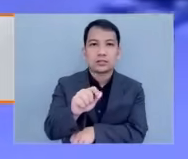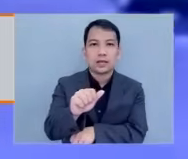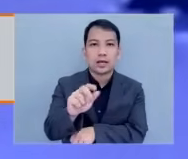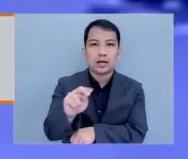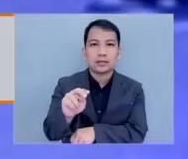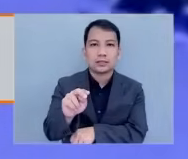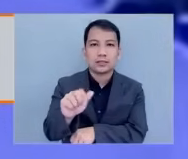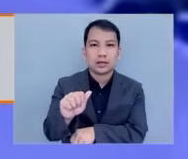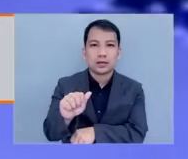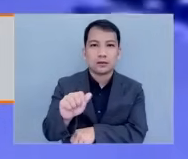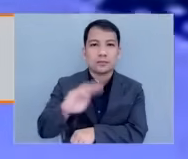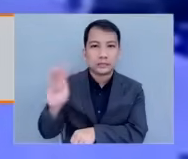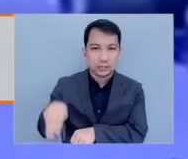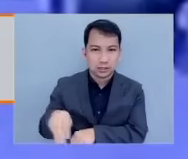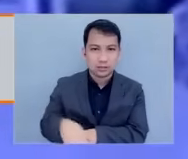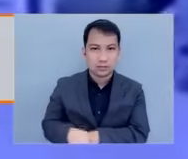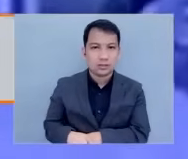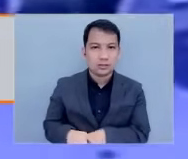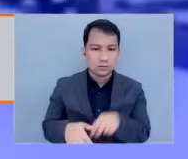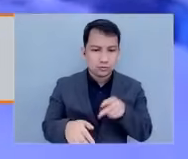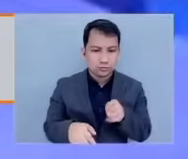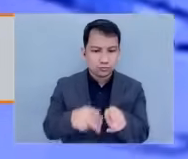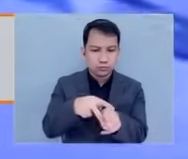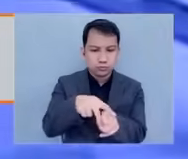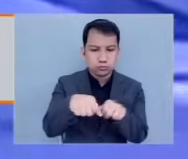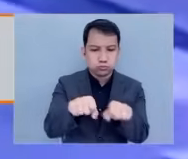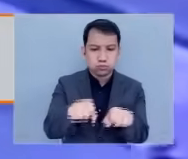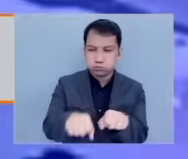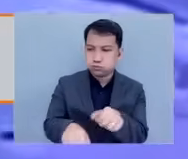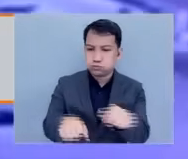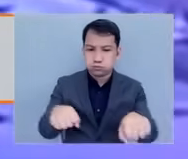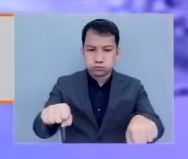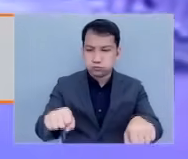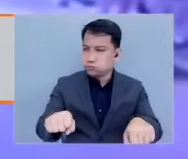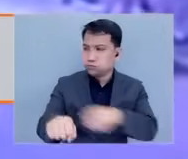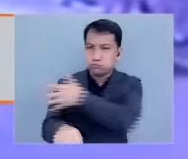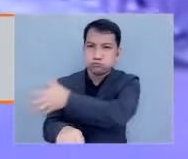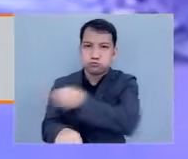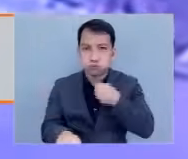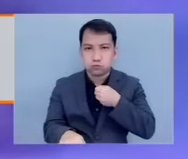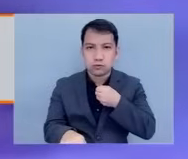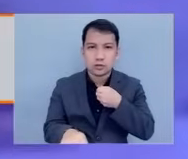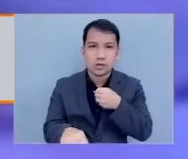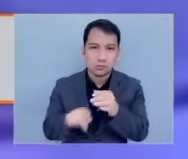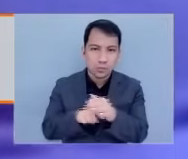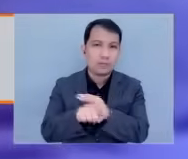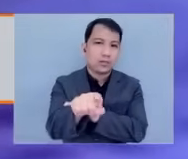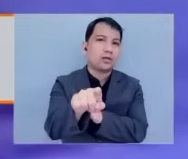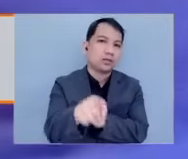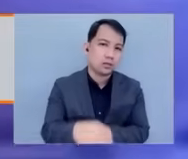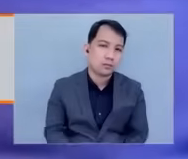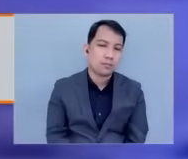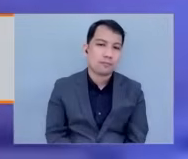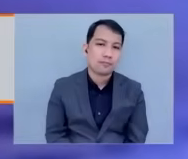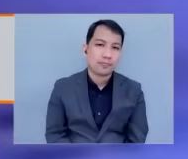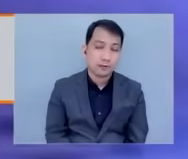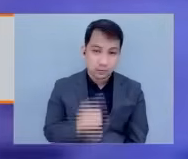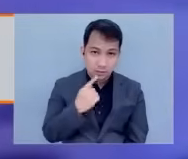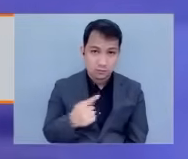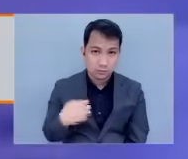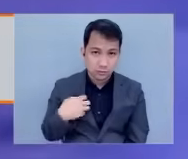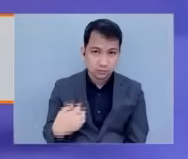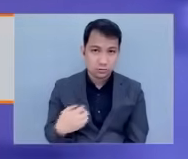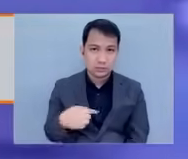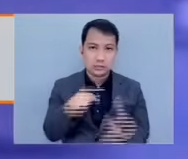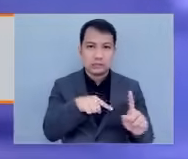naglalakad, biglang hinablot ng backride ang cellphone ng isang babae sa kahumarurot palis. Ayon sa mga pulis, notorious na